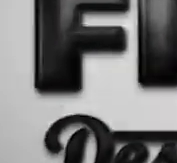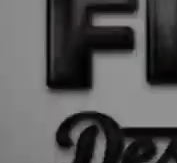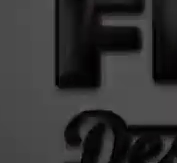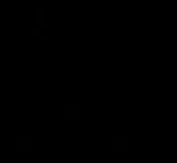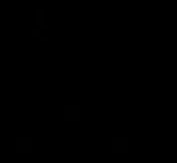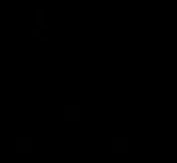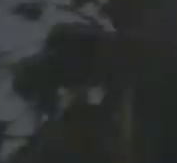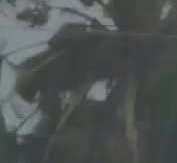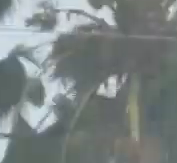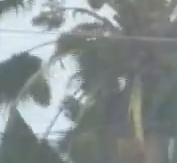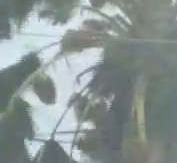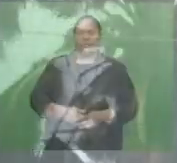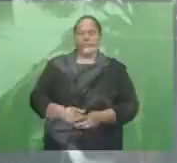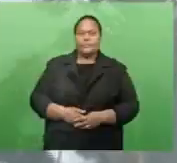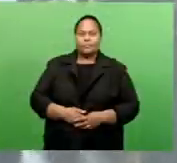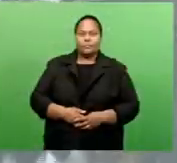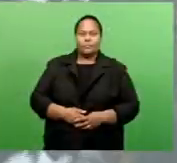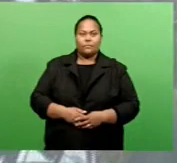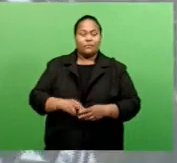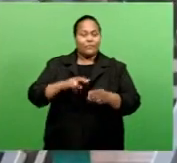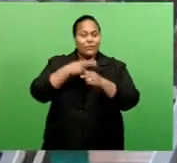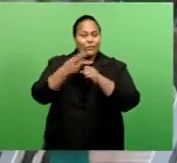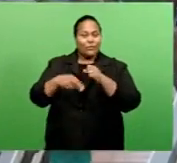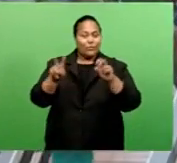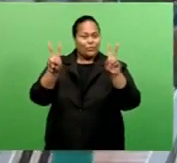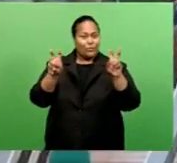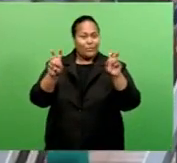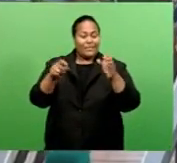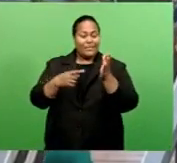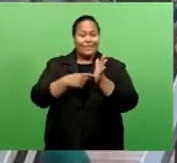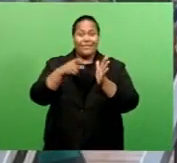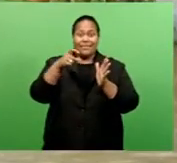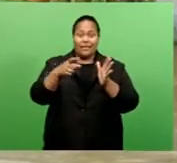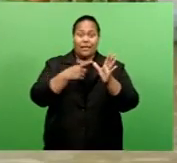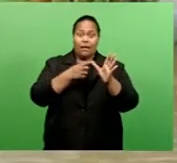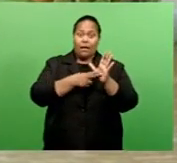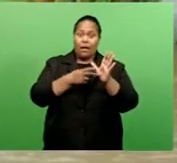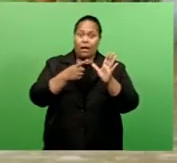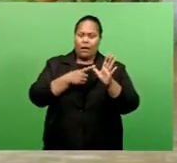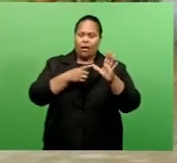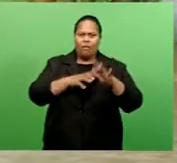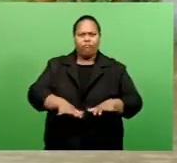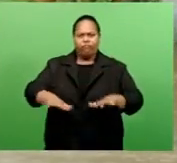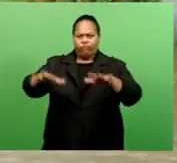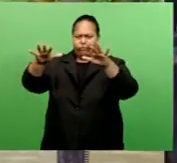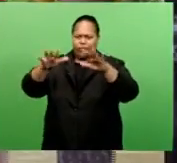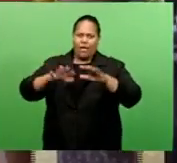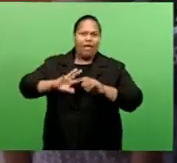2 देश की धड़कन। In the news tonight, QAUIA brings widespread flooding.